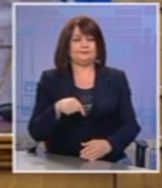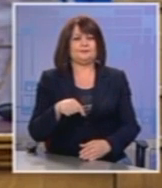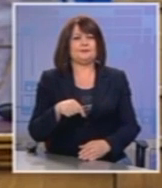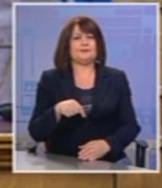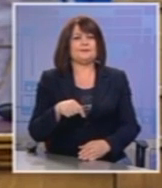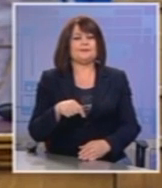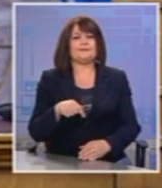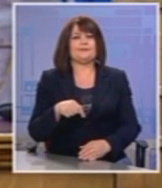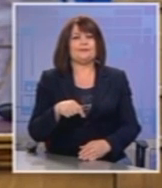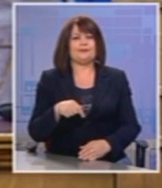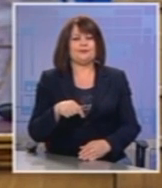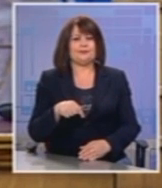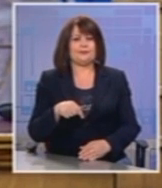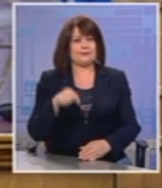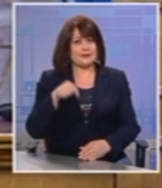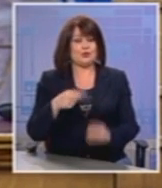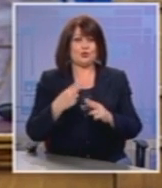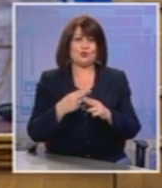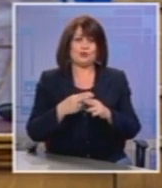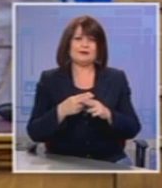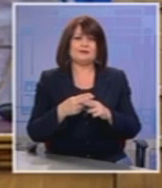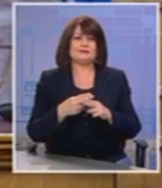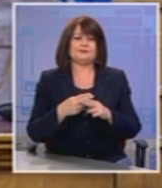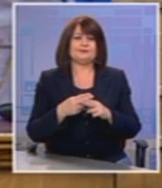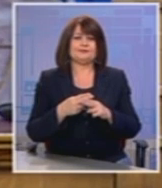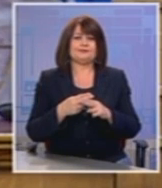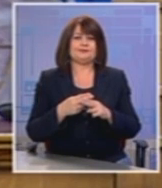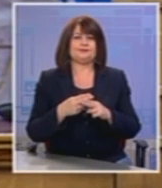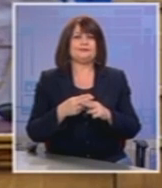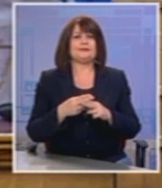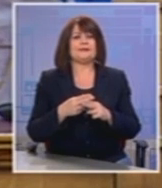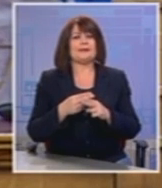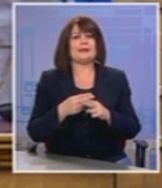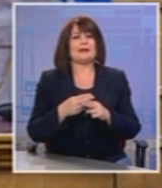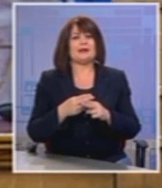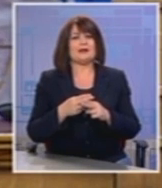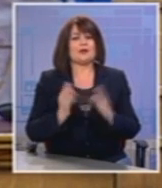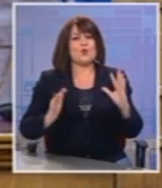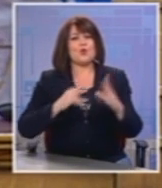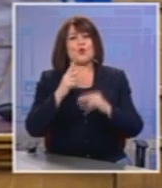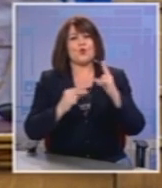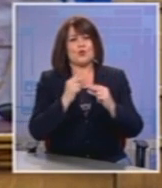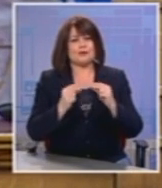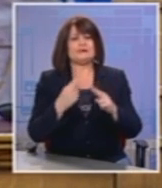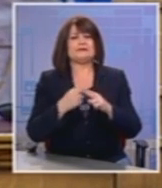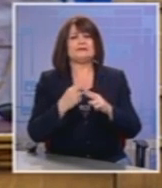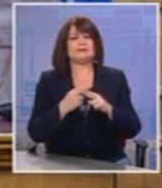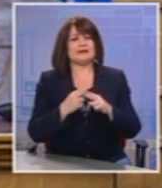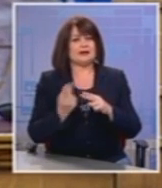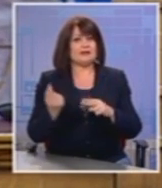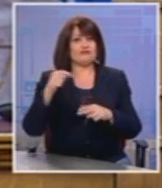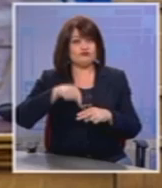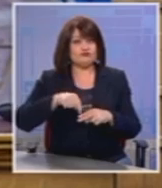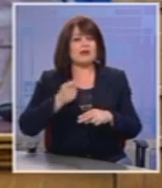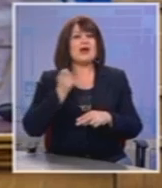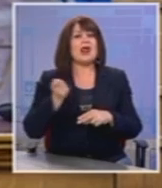εδώ σε αυτή την πολύ σημαντική διάσκεψη σε αυτή την πολύ σημαντική αποστολή για